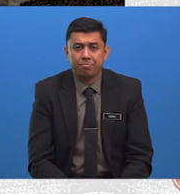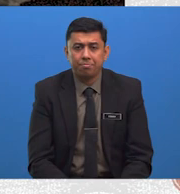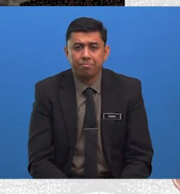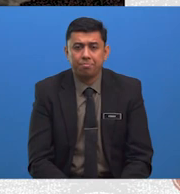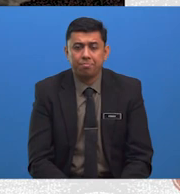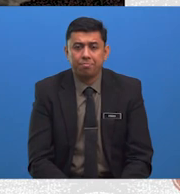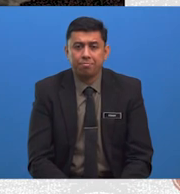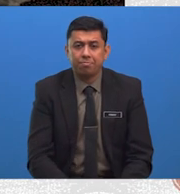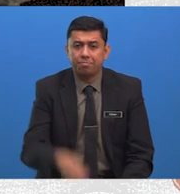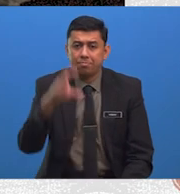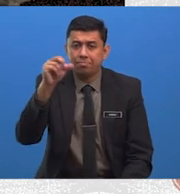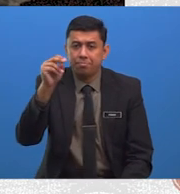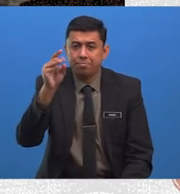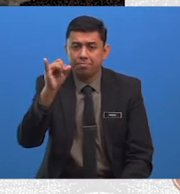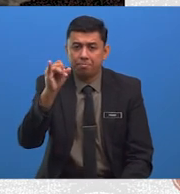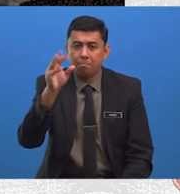Candi Muara Takus